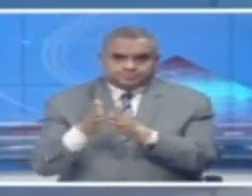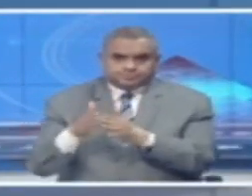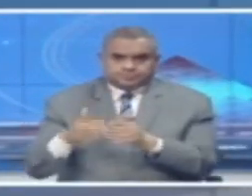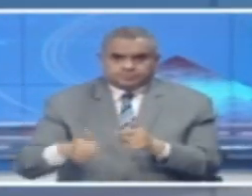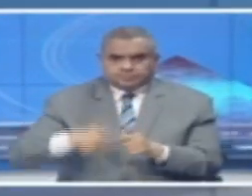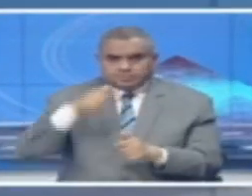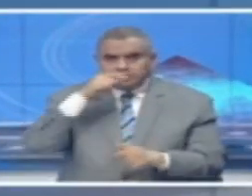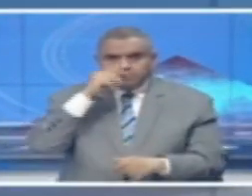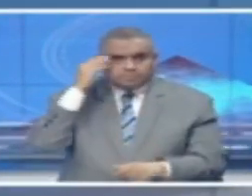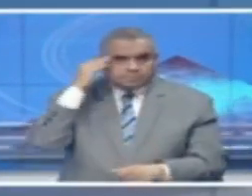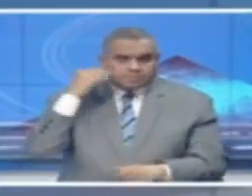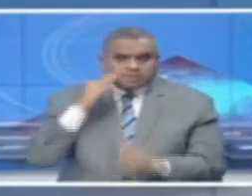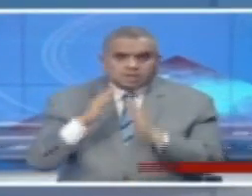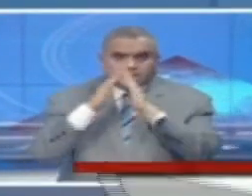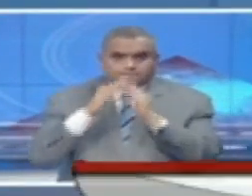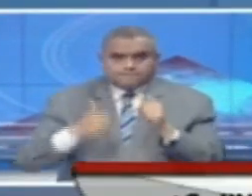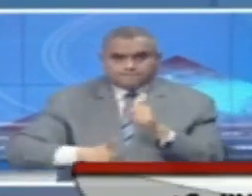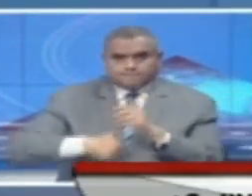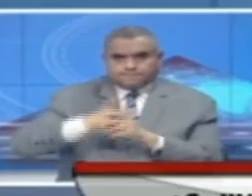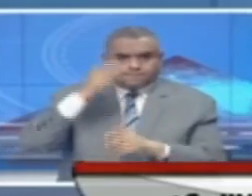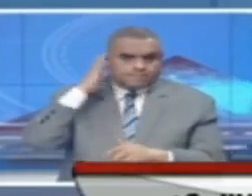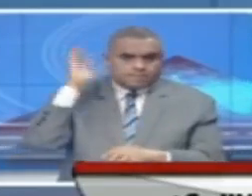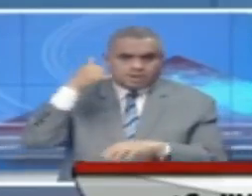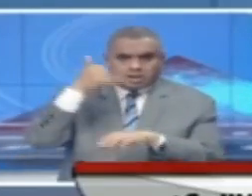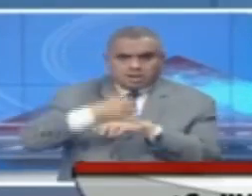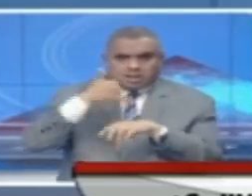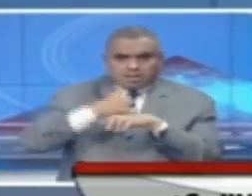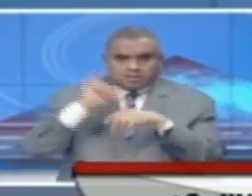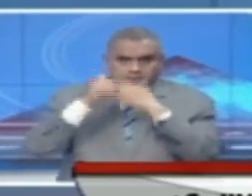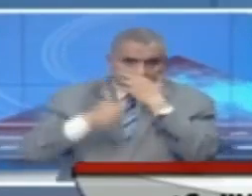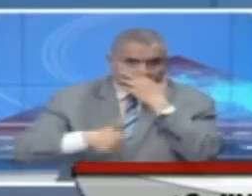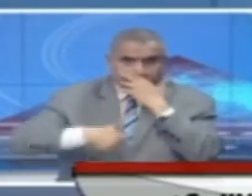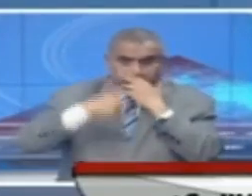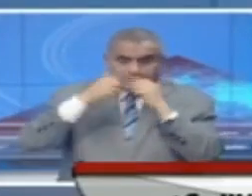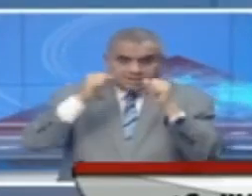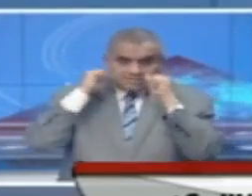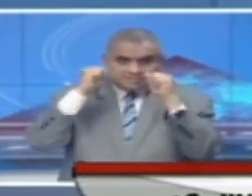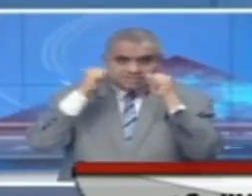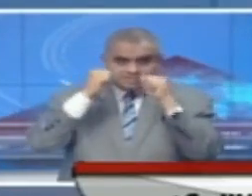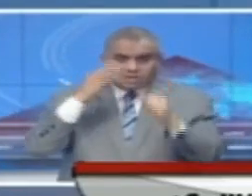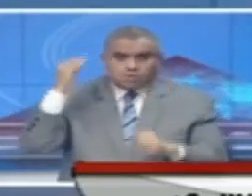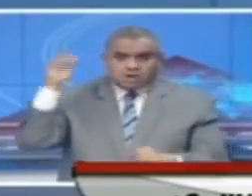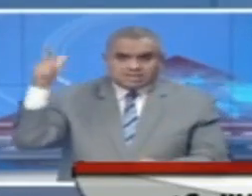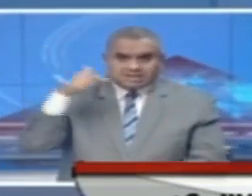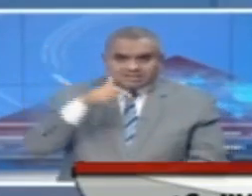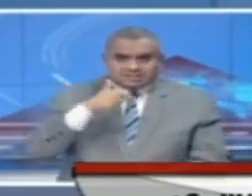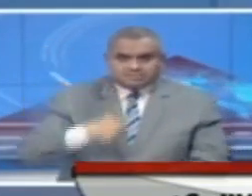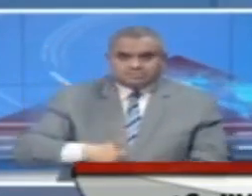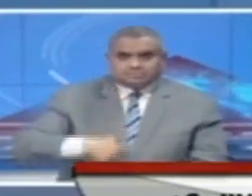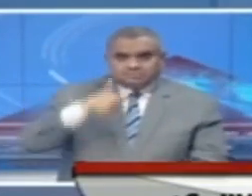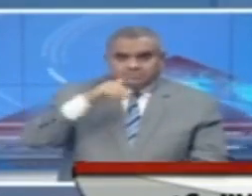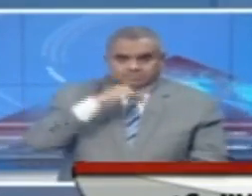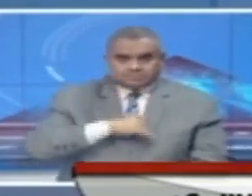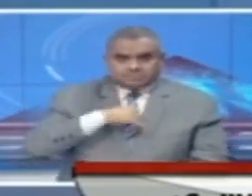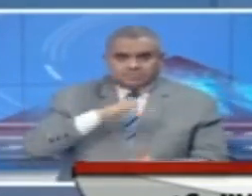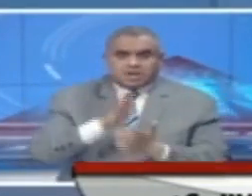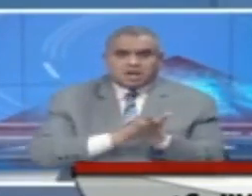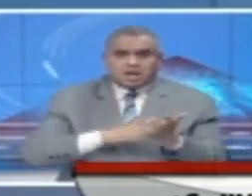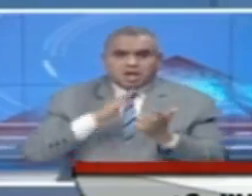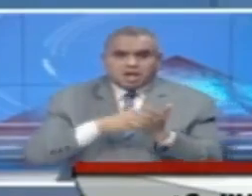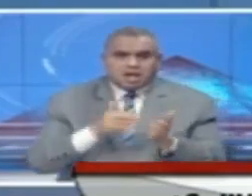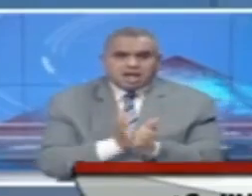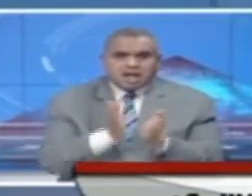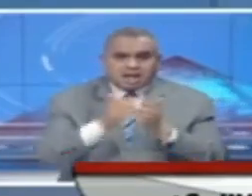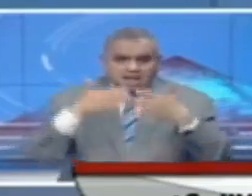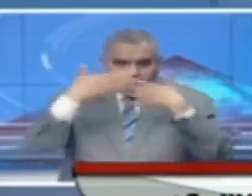لعبت المرأة المصرية دورا أساسيا ومهما في نجاح ثورة 30 يونيو حين استشعرت خطورة استمرار